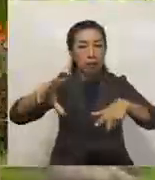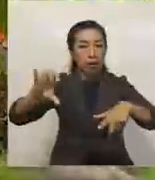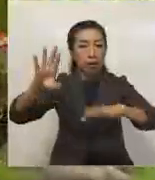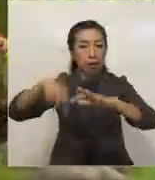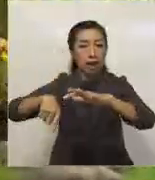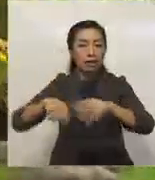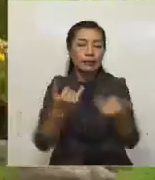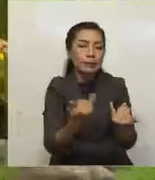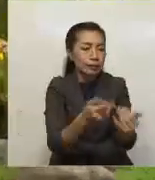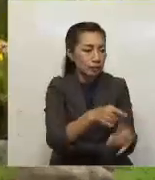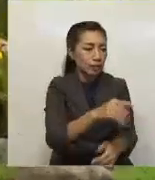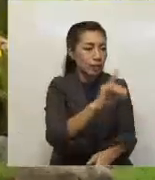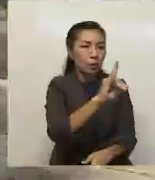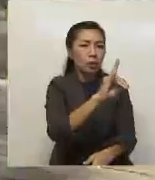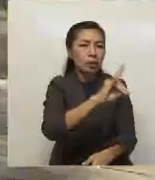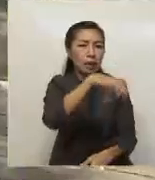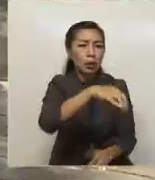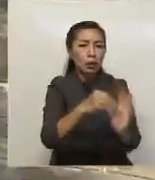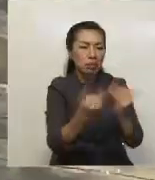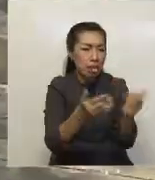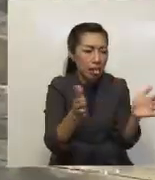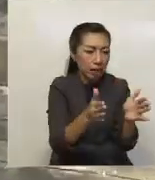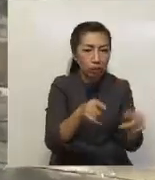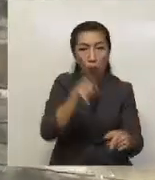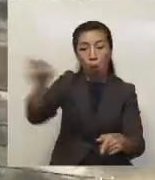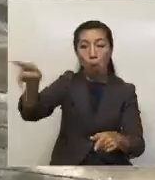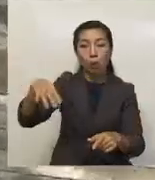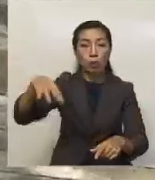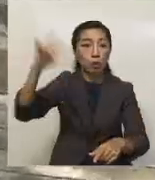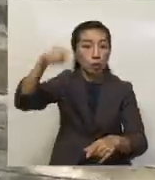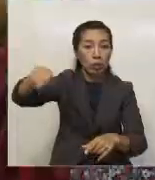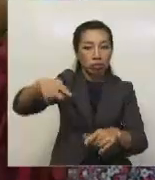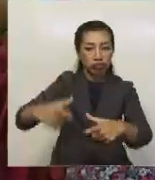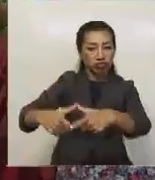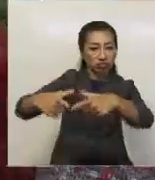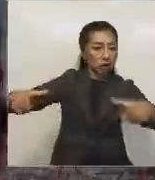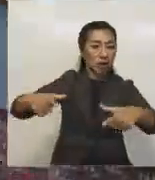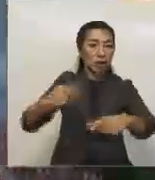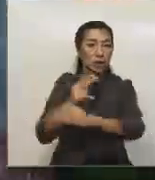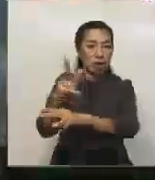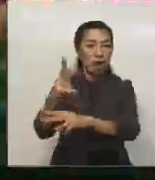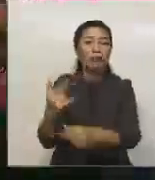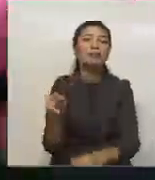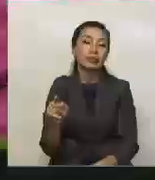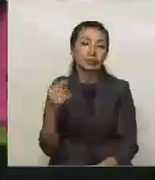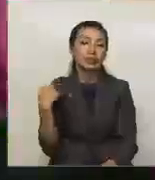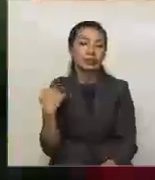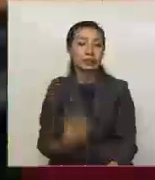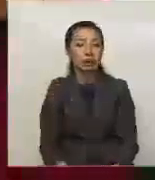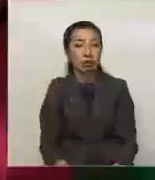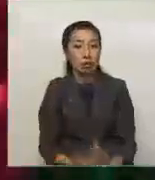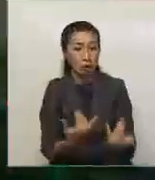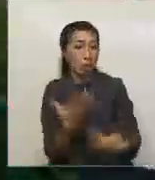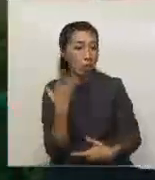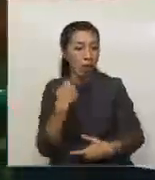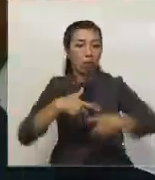จะใหญ่กว่าพื้นที่เดิม3เท่าทางนี้ก็พบว่ายอดผู้เข้าชมเขาดินนะครับมีมากกว่าช่วงปกติ3เท่า